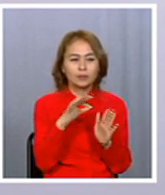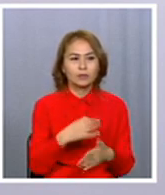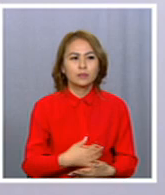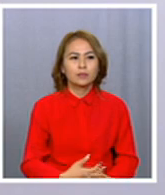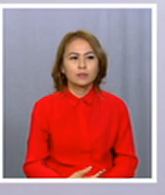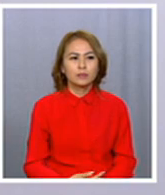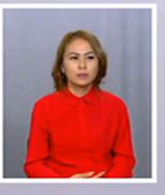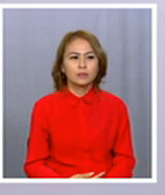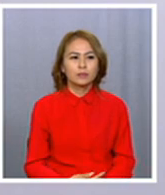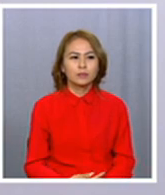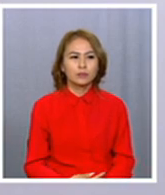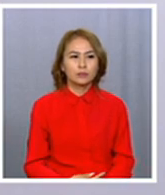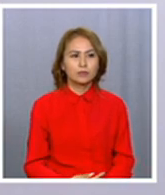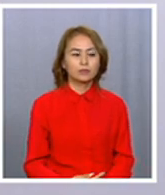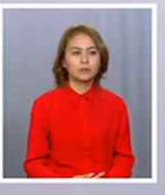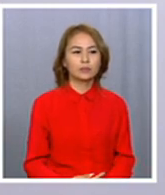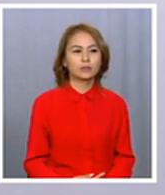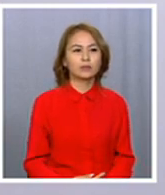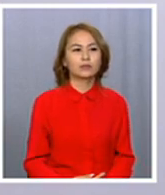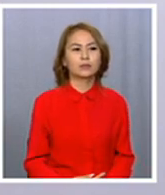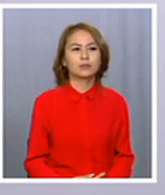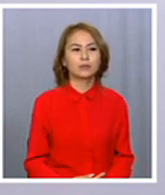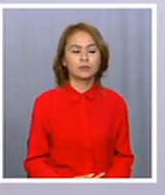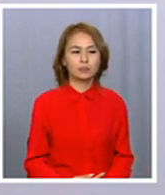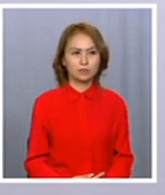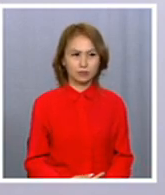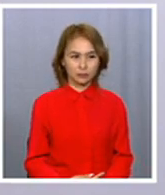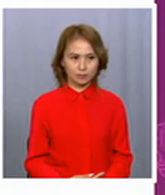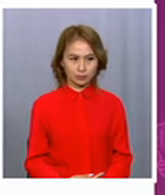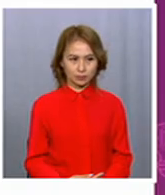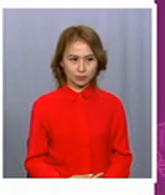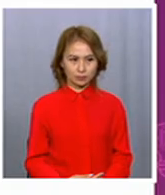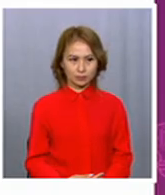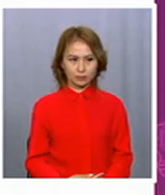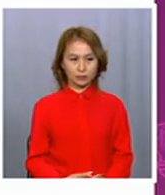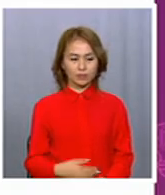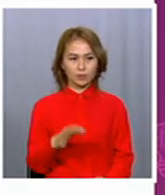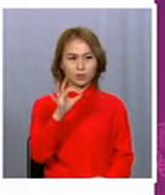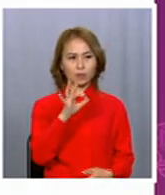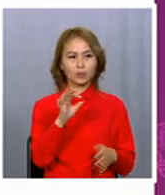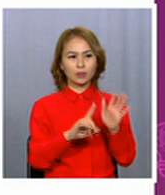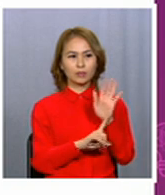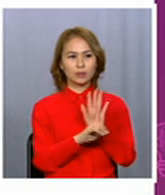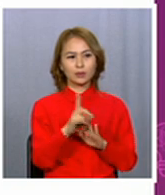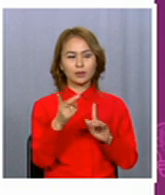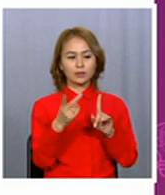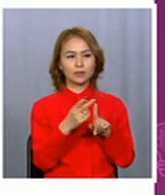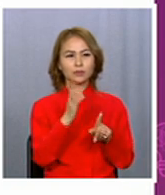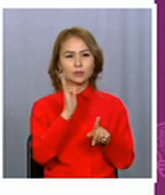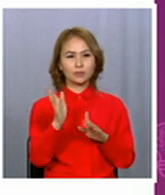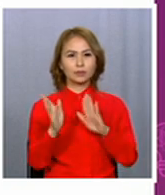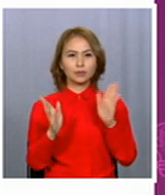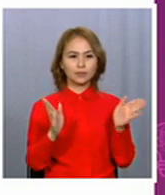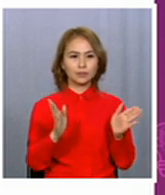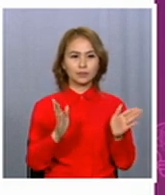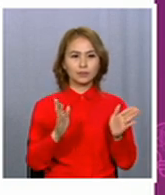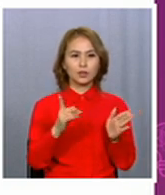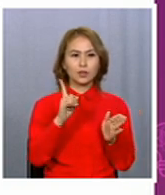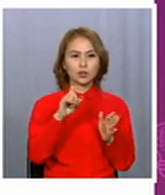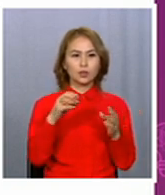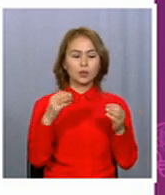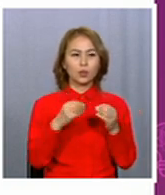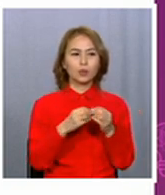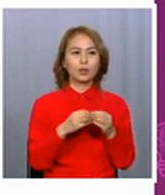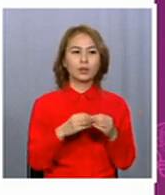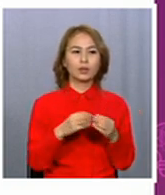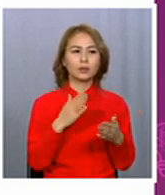нөлдік нүктеге дәлдеп қоямыз. Енді қараймыз бұлар. Нөлден бастап, мына екінші сәулеміз дәлме-дәл 110 градусқа келіп